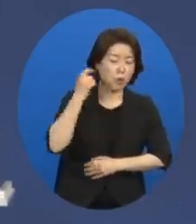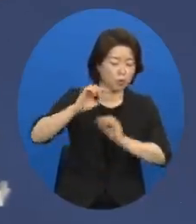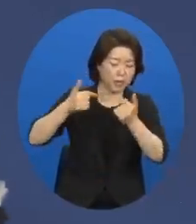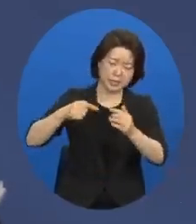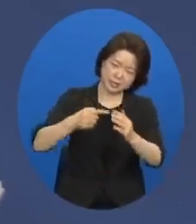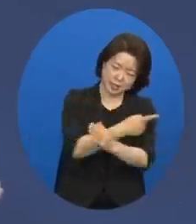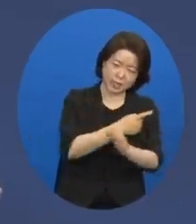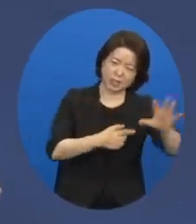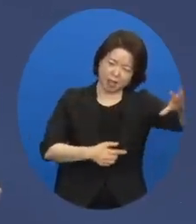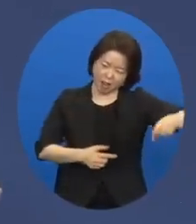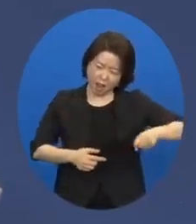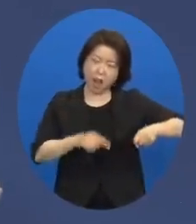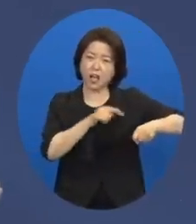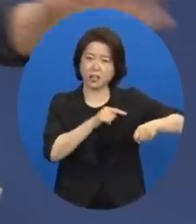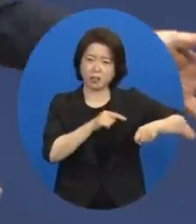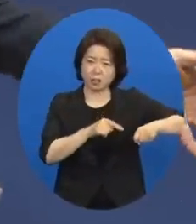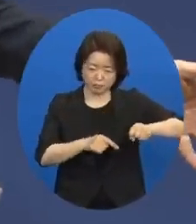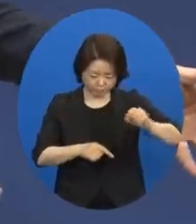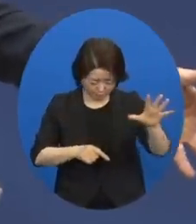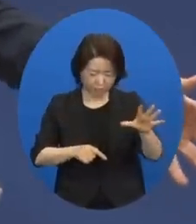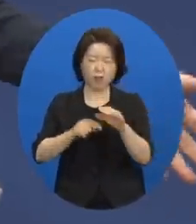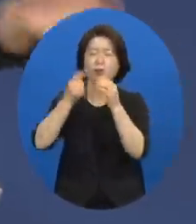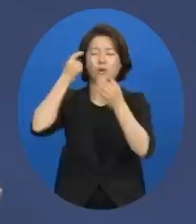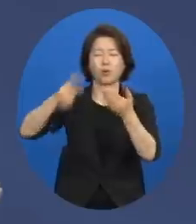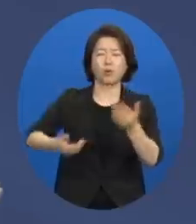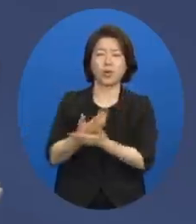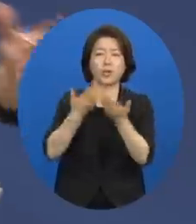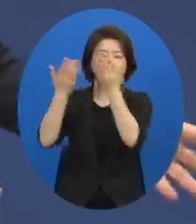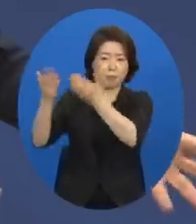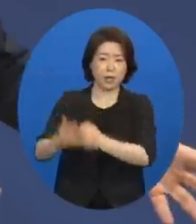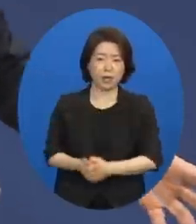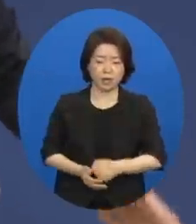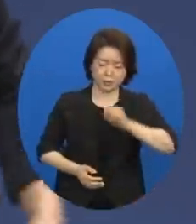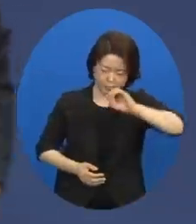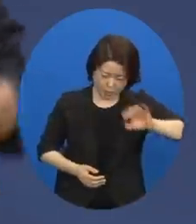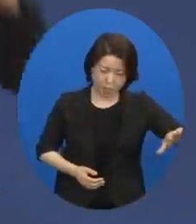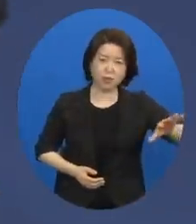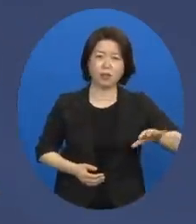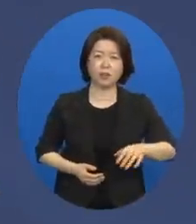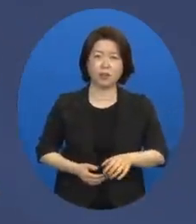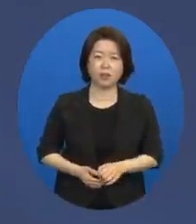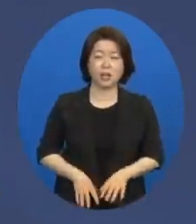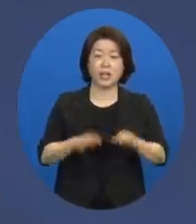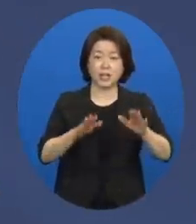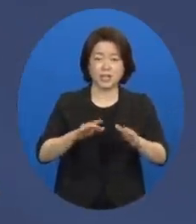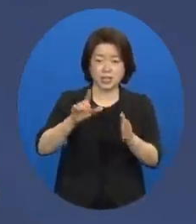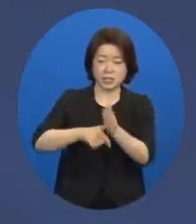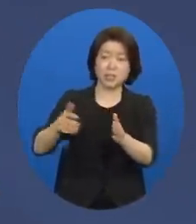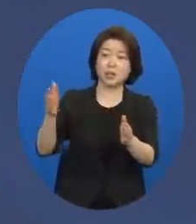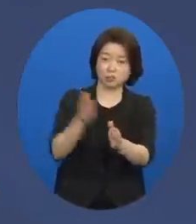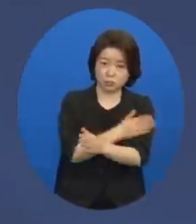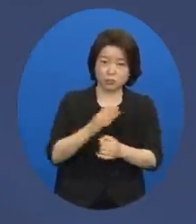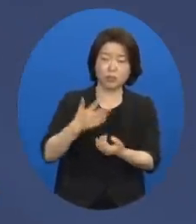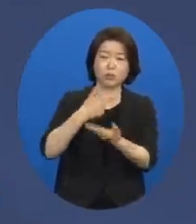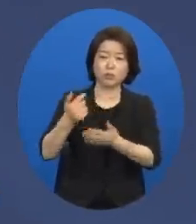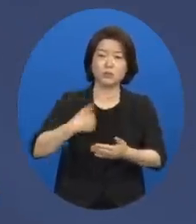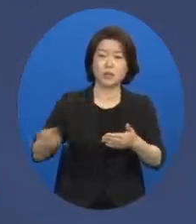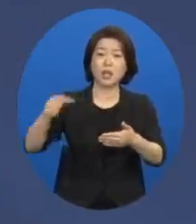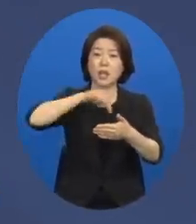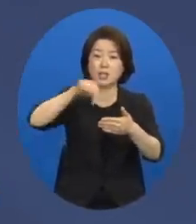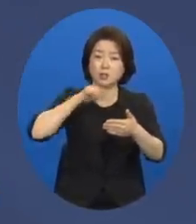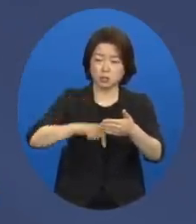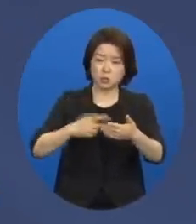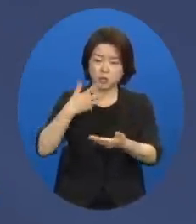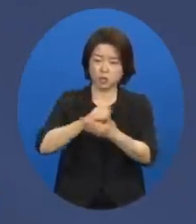것들로 내가 움켜쥐고 있었던 이거 주님 회개합니다. 그리고 이거 내려놓습니다. 그리고 이 시간부터 주님 내 안에